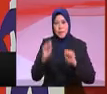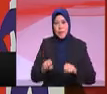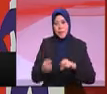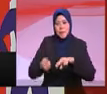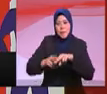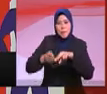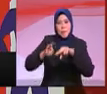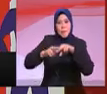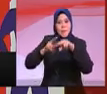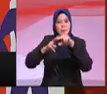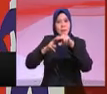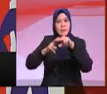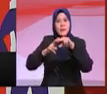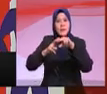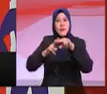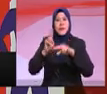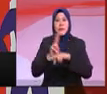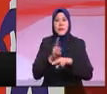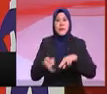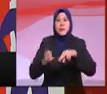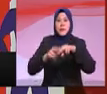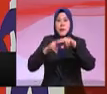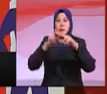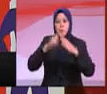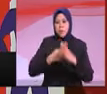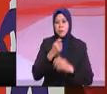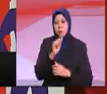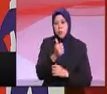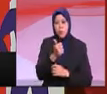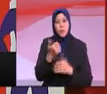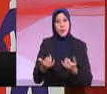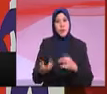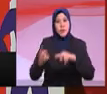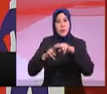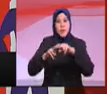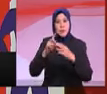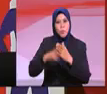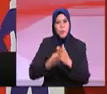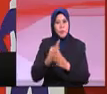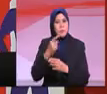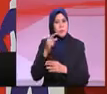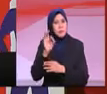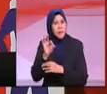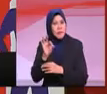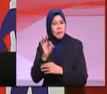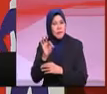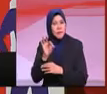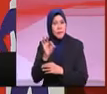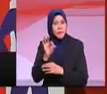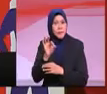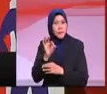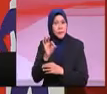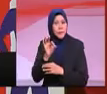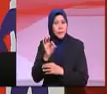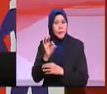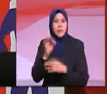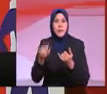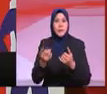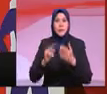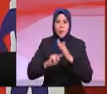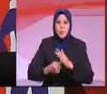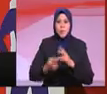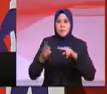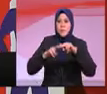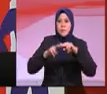meningkat. Dan kita lihat peningkatan dia bulan Oktober dan meningkat, September juga. September dah mula meningkat,